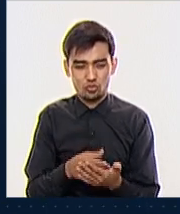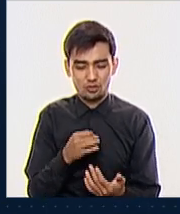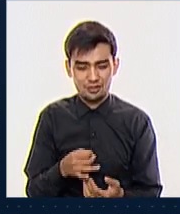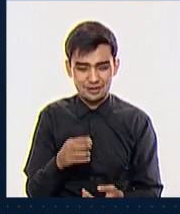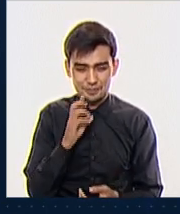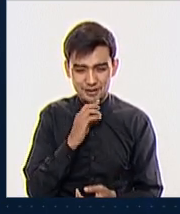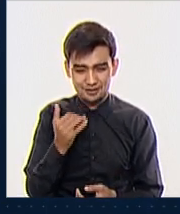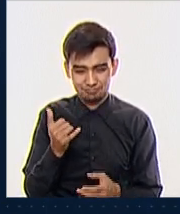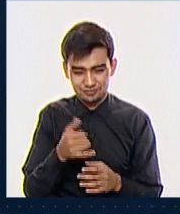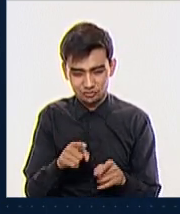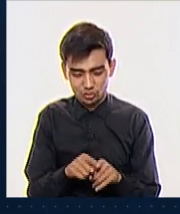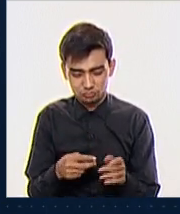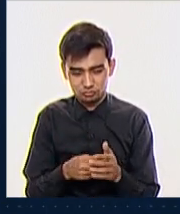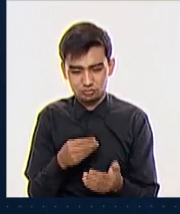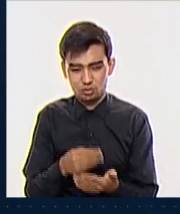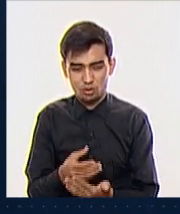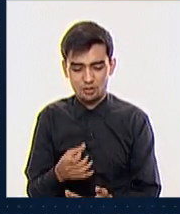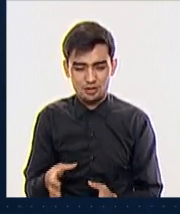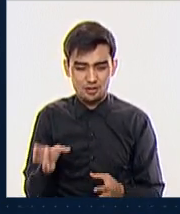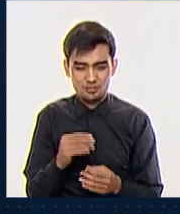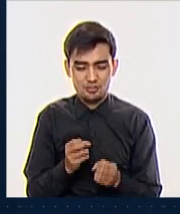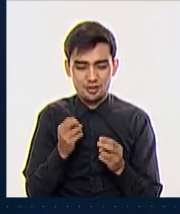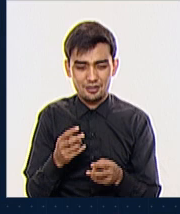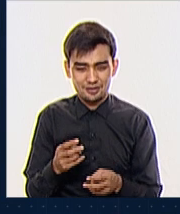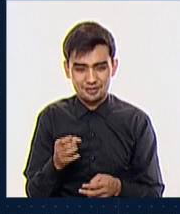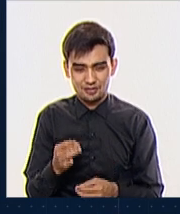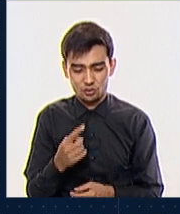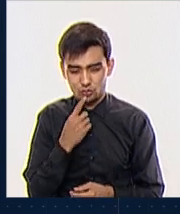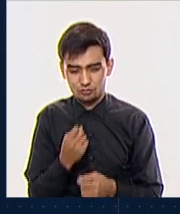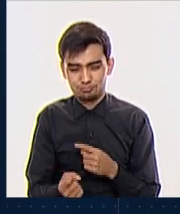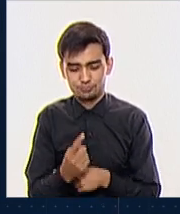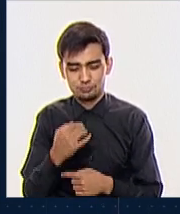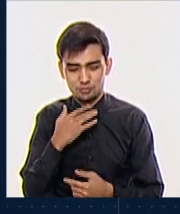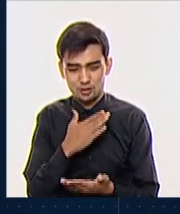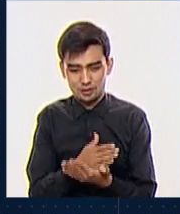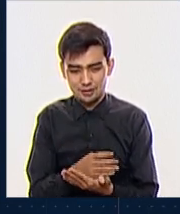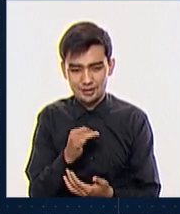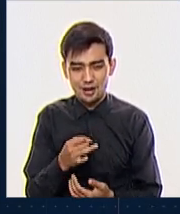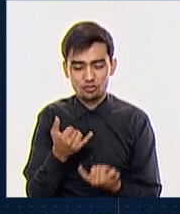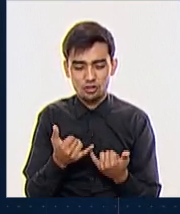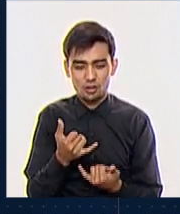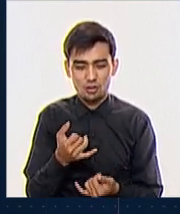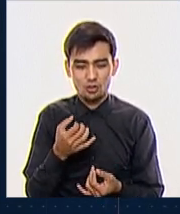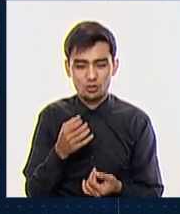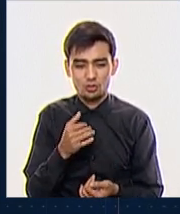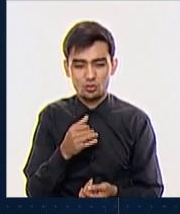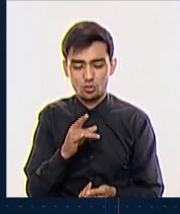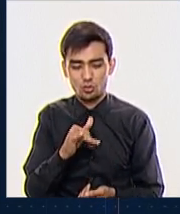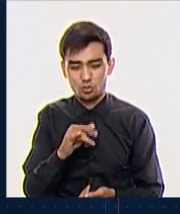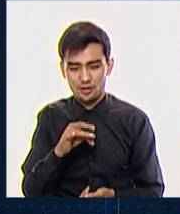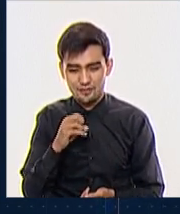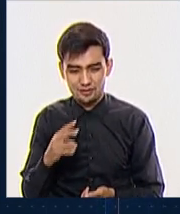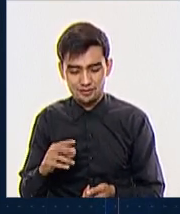Дизельное топливо подорожало, в цене тоже очень прилично. Это действительно трудность есть. Это сейчас на уровне правительства данный